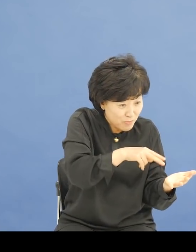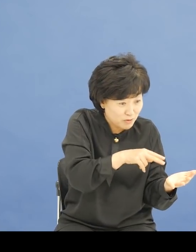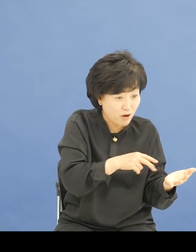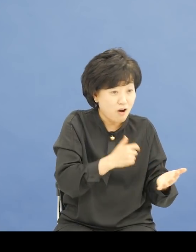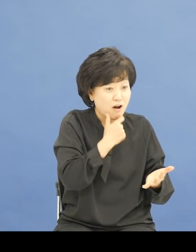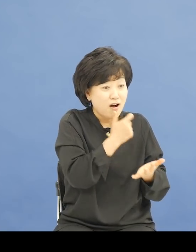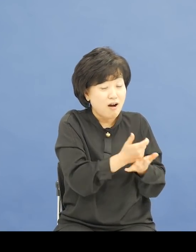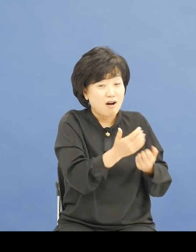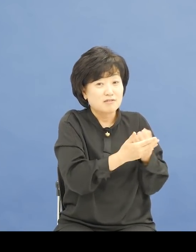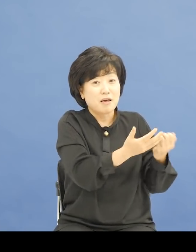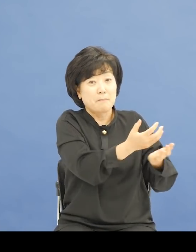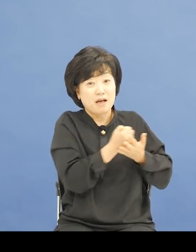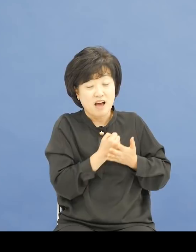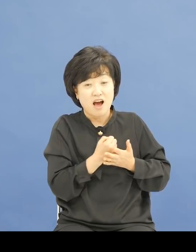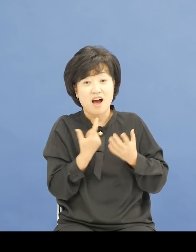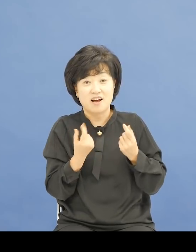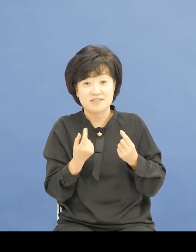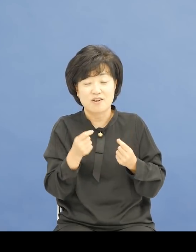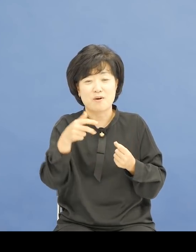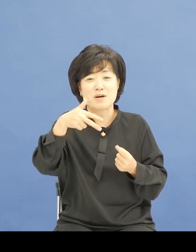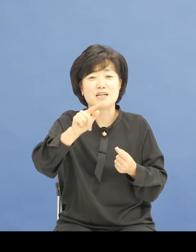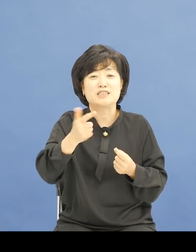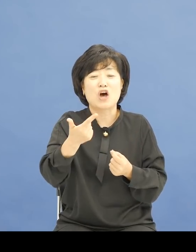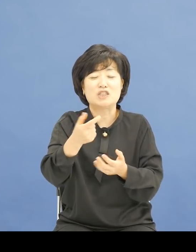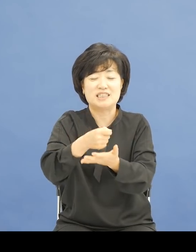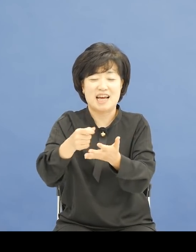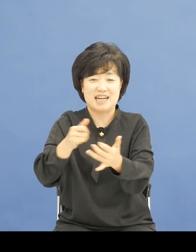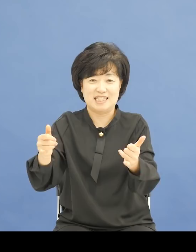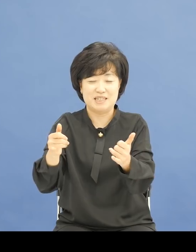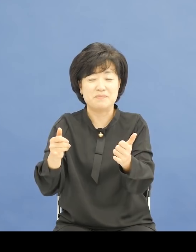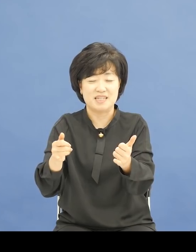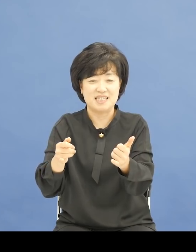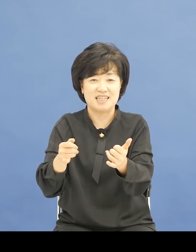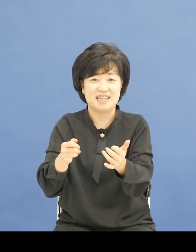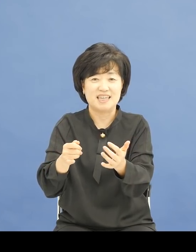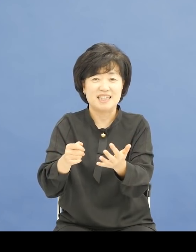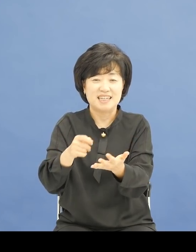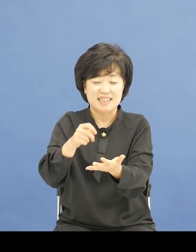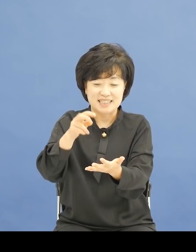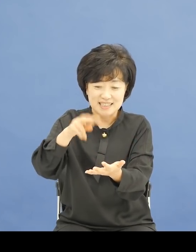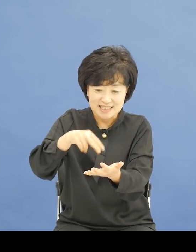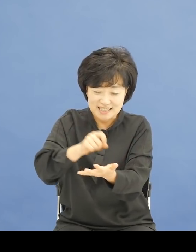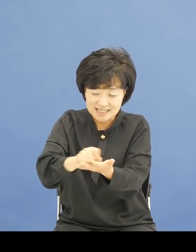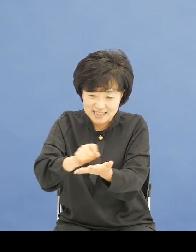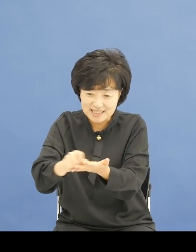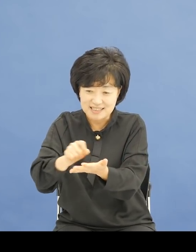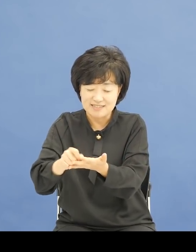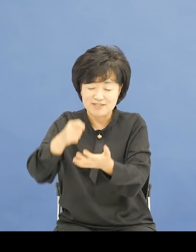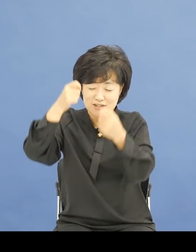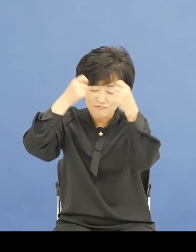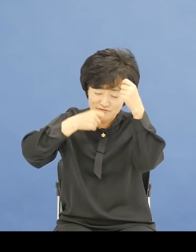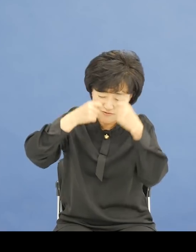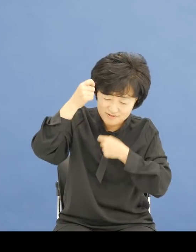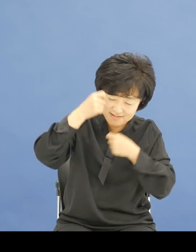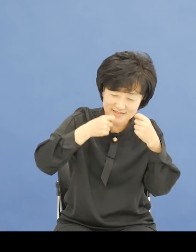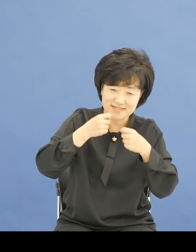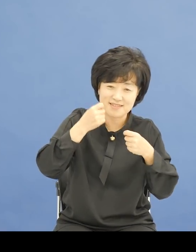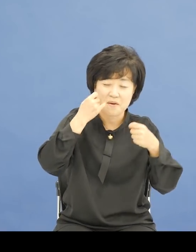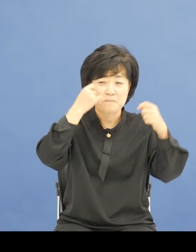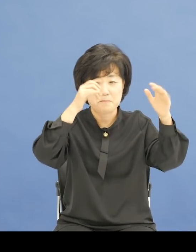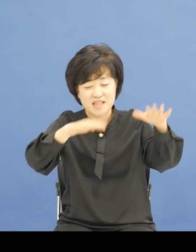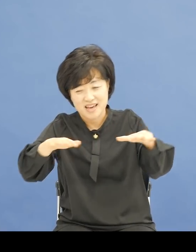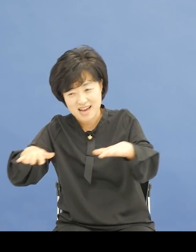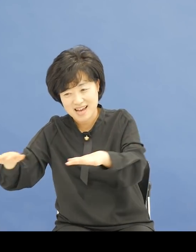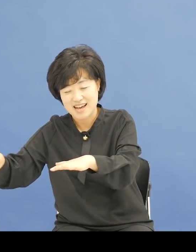매일매일 은혜를 받고 전 작가님이 걸어오신 그 고난의 시간을 통해서 또 흘렸을 그 눈물의 시간, 그 바닷가에서 뒹구는